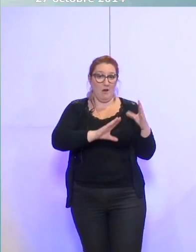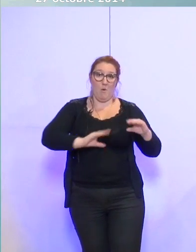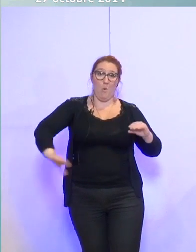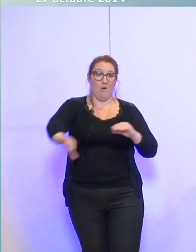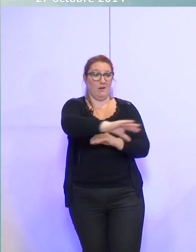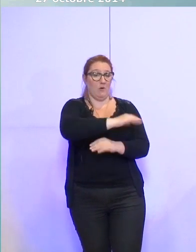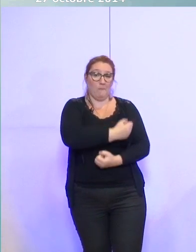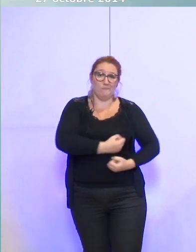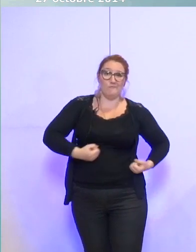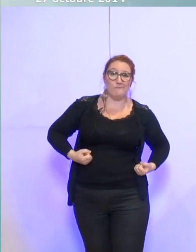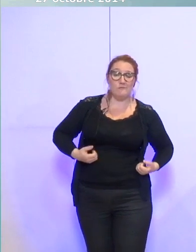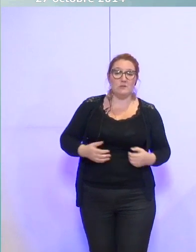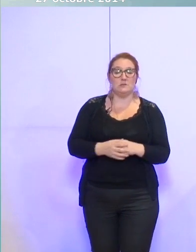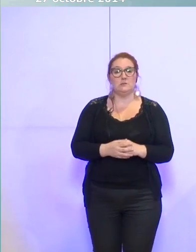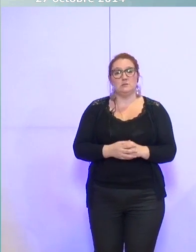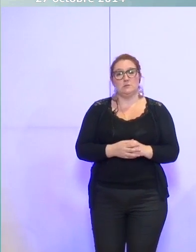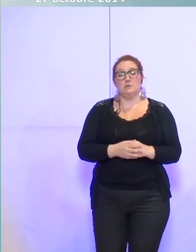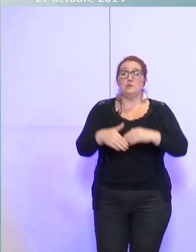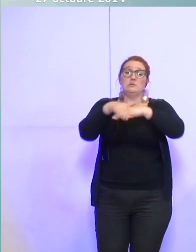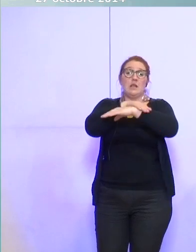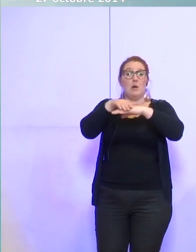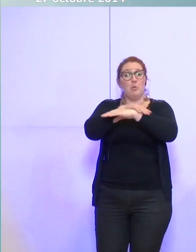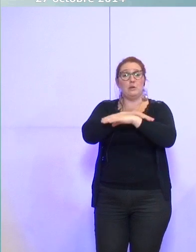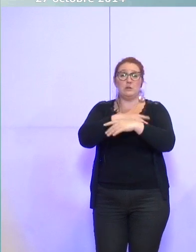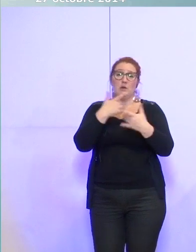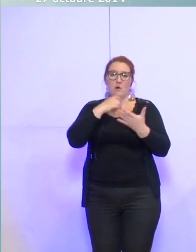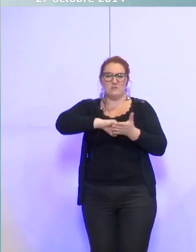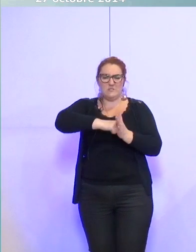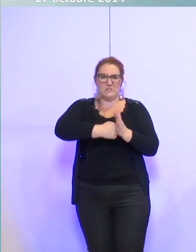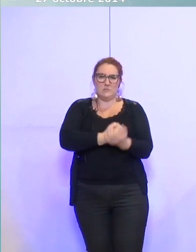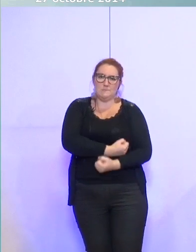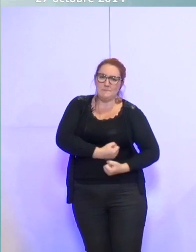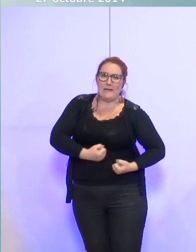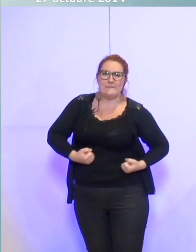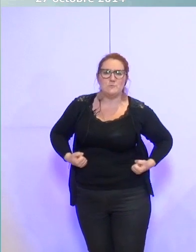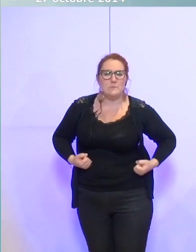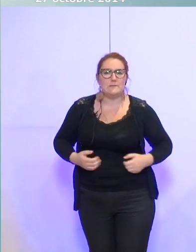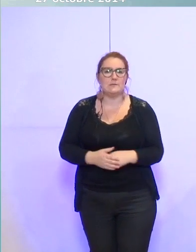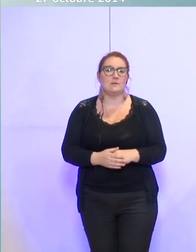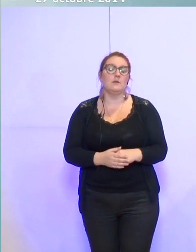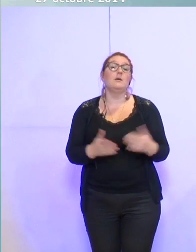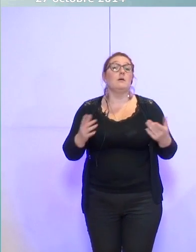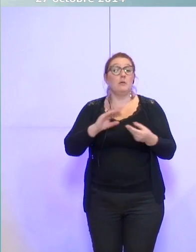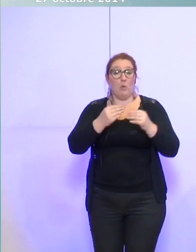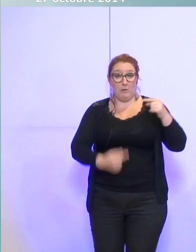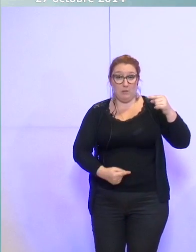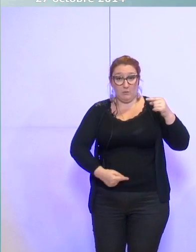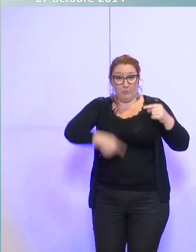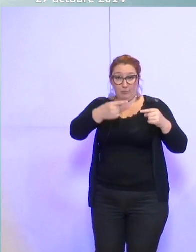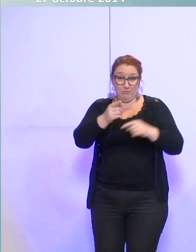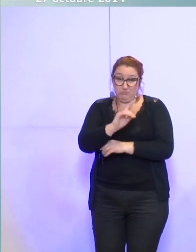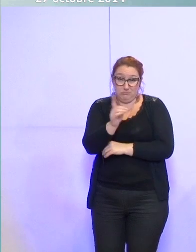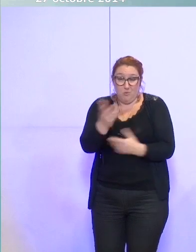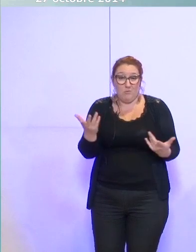en œuvre de cette politique récessionniste qui ne résout pas le problème de la dette. Nous l'avons vu et nous le verrons encore dans les débats budgétaires et nous le